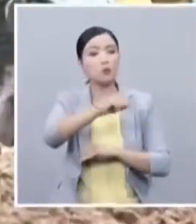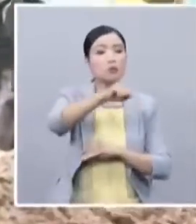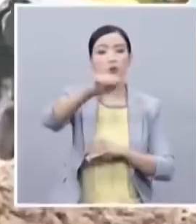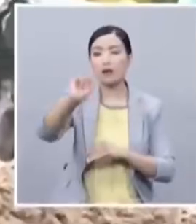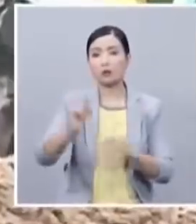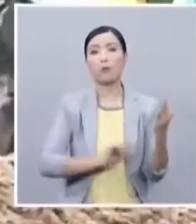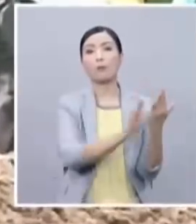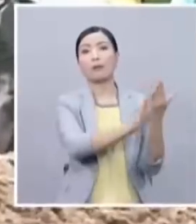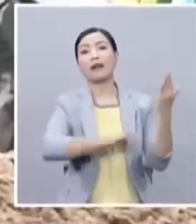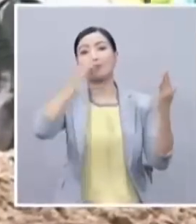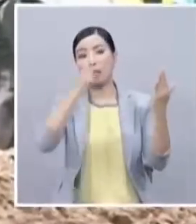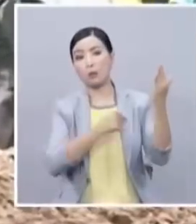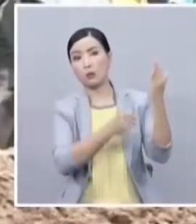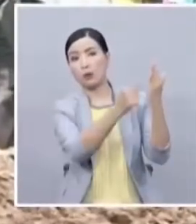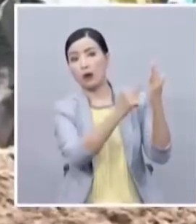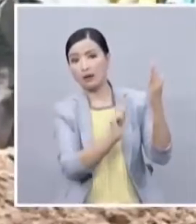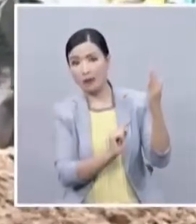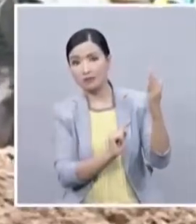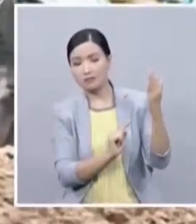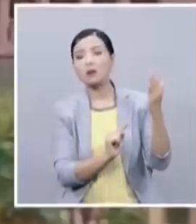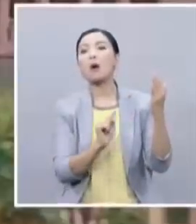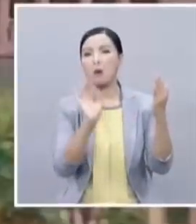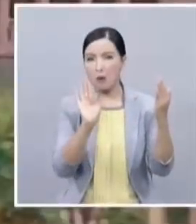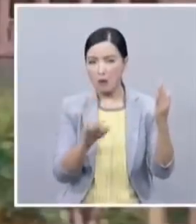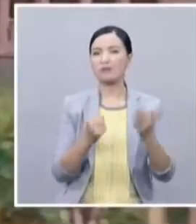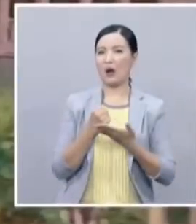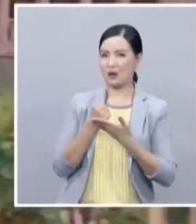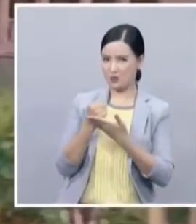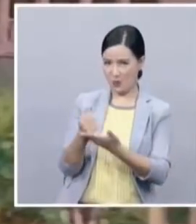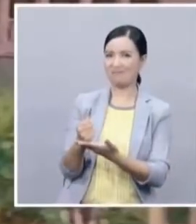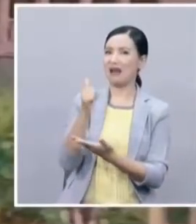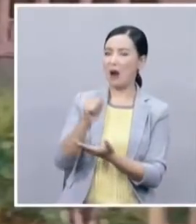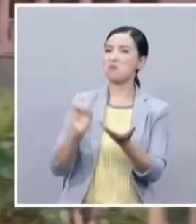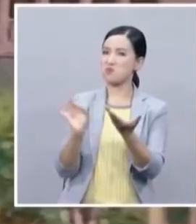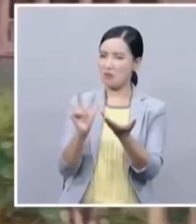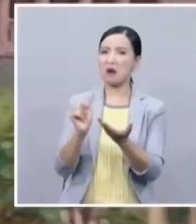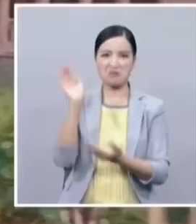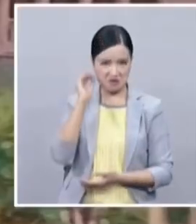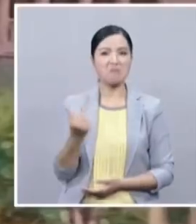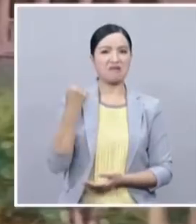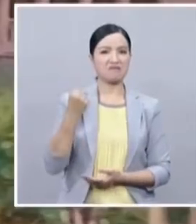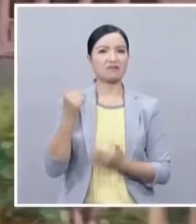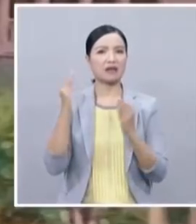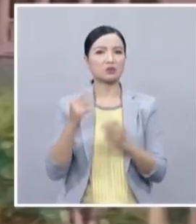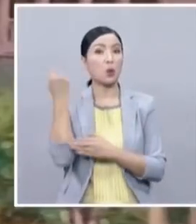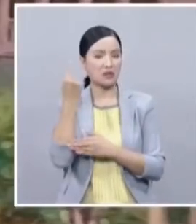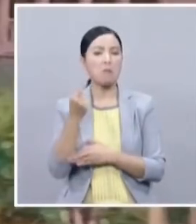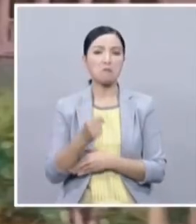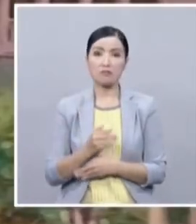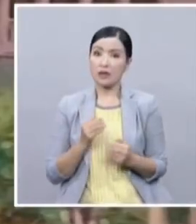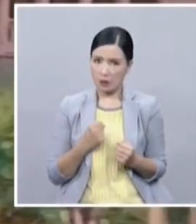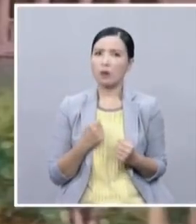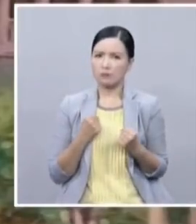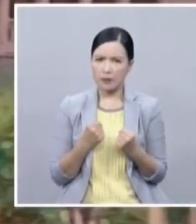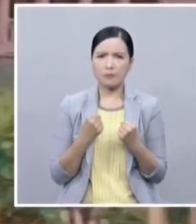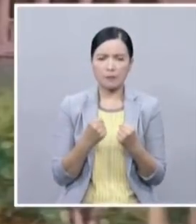แผ่นดินไทยนะผืนน้ำไทยเขาได้รับการช่วยเหลือที่มีประสิทธิภาพในโอกาสแรกโดยที่เราไม่ลดละความพย